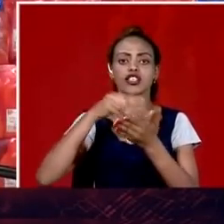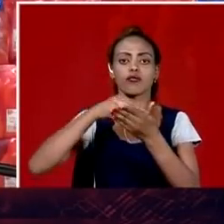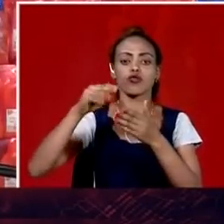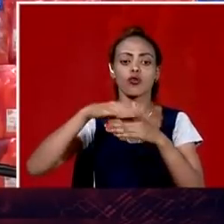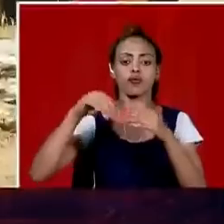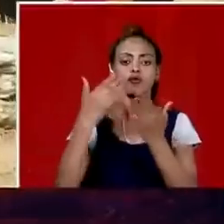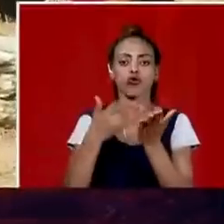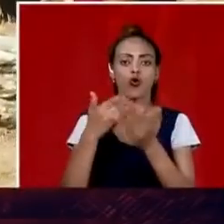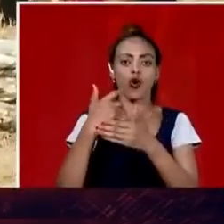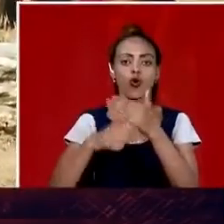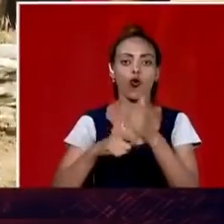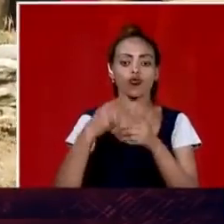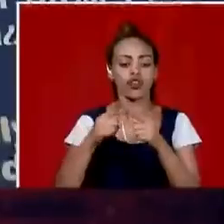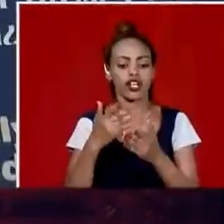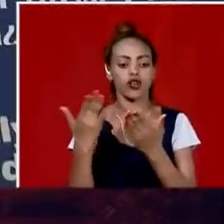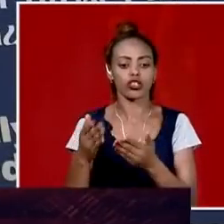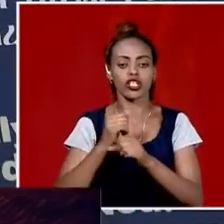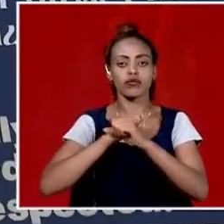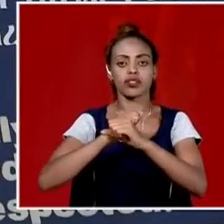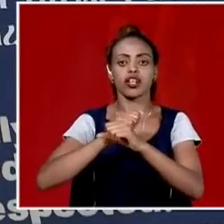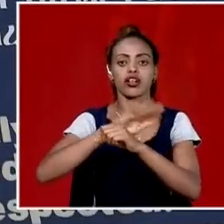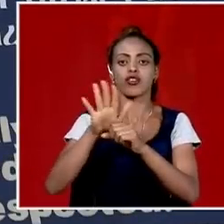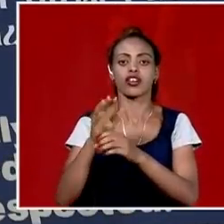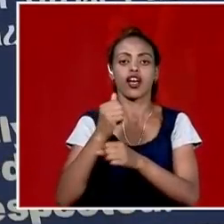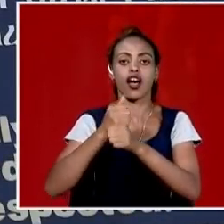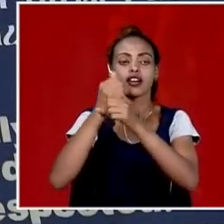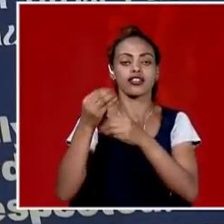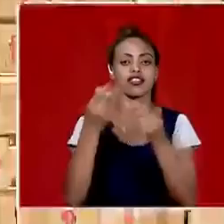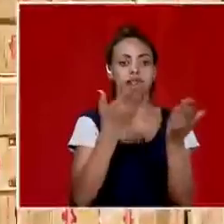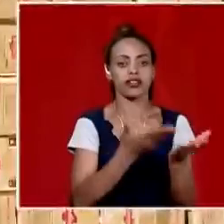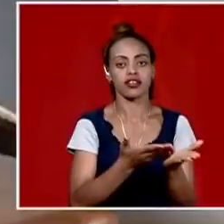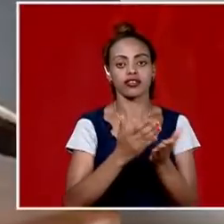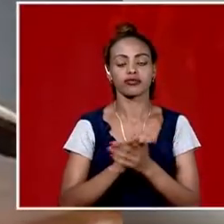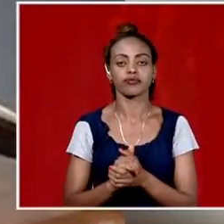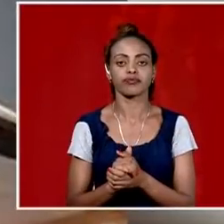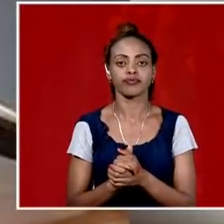ዝዋጎም ዝተፈላለዩ ናውትታት ንምክልኻል ቫይረስ ኮሮና ሓገዝ ኣበርኪታ።